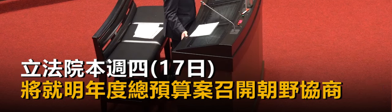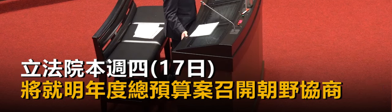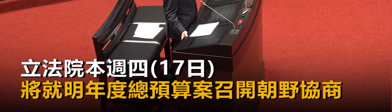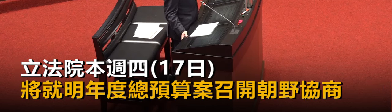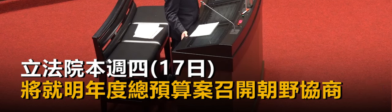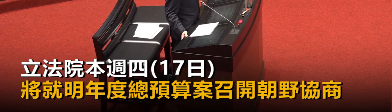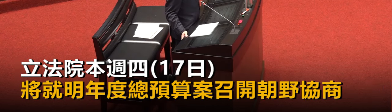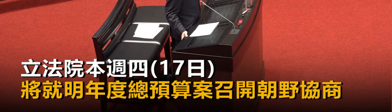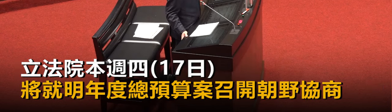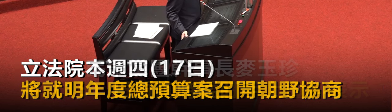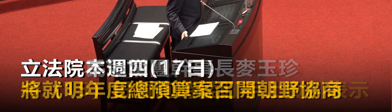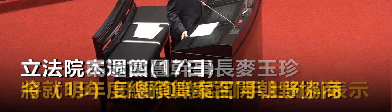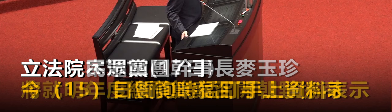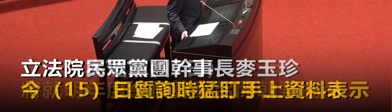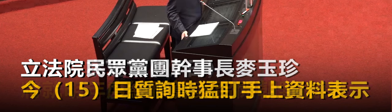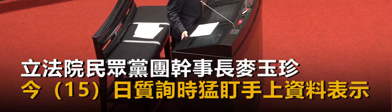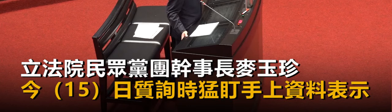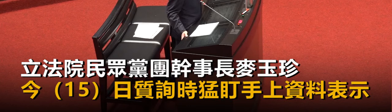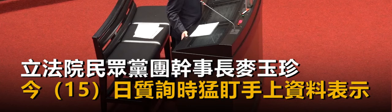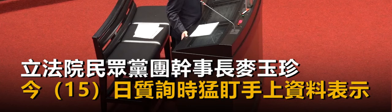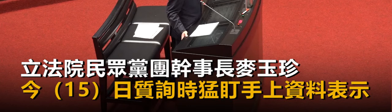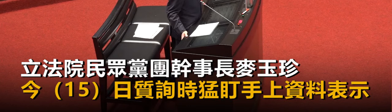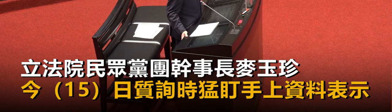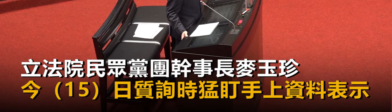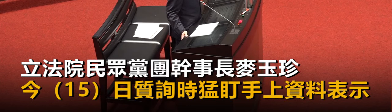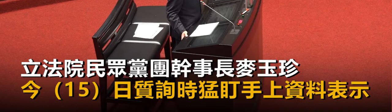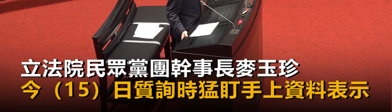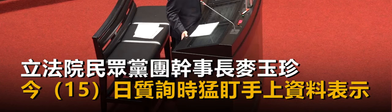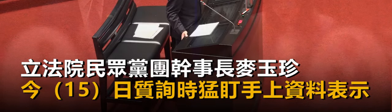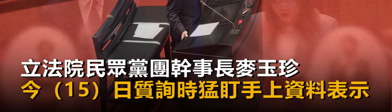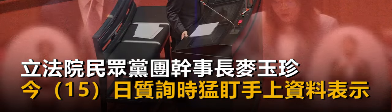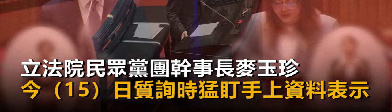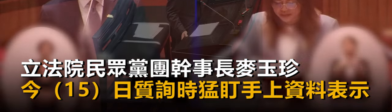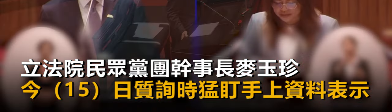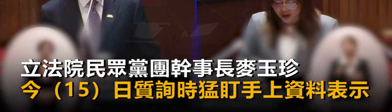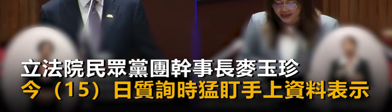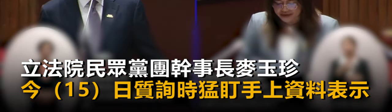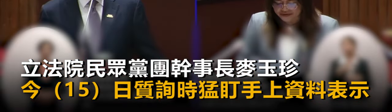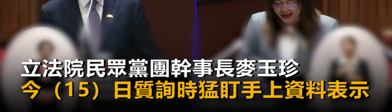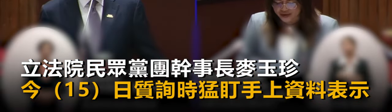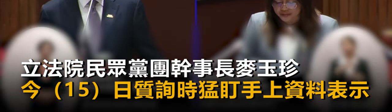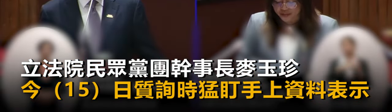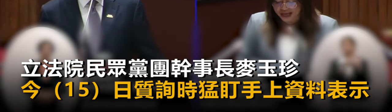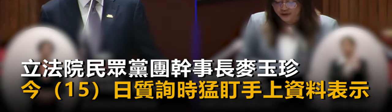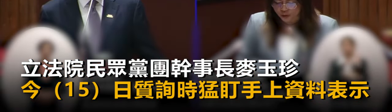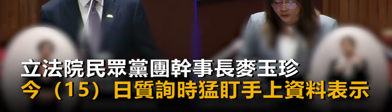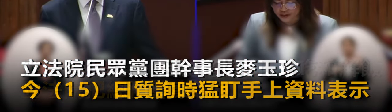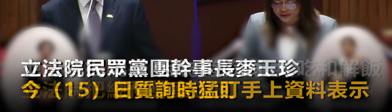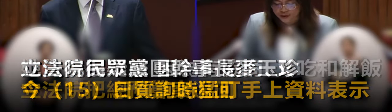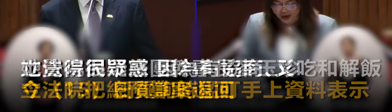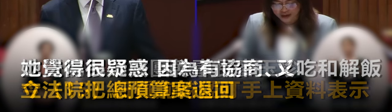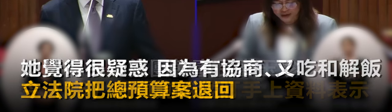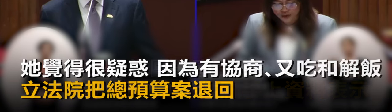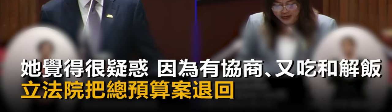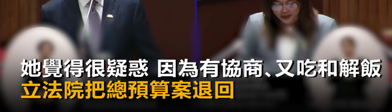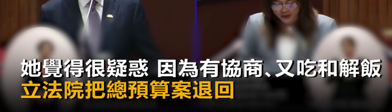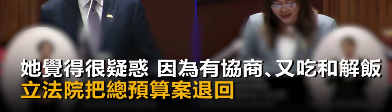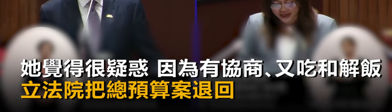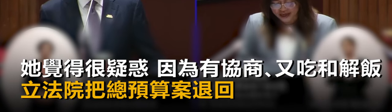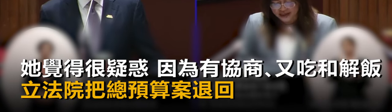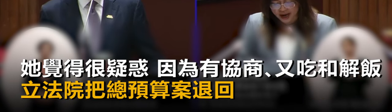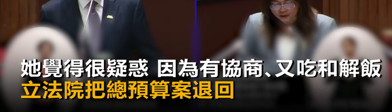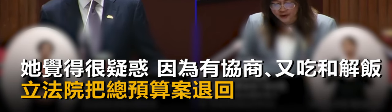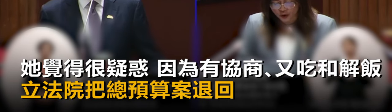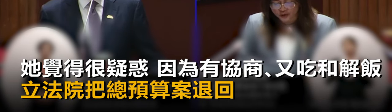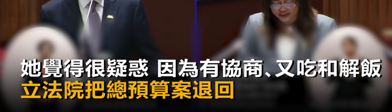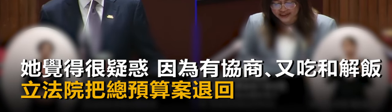听。我们对敬老补偿有编四万，本来三万，我们现在有编四万。 为什么立法院把总预算退